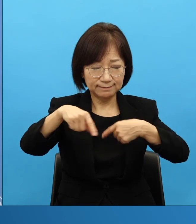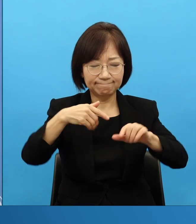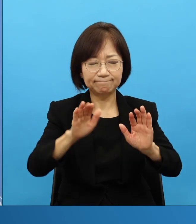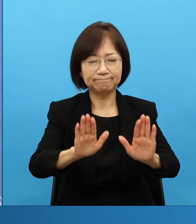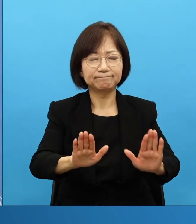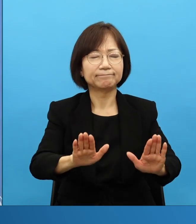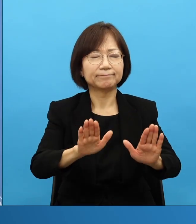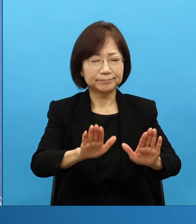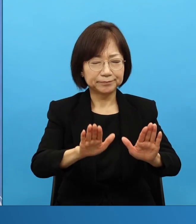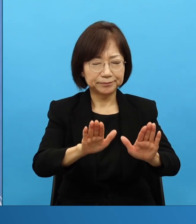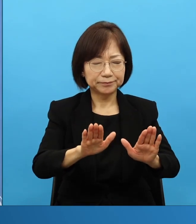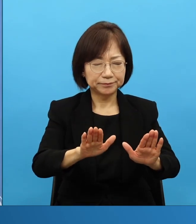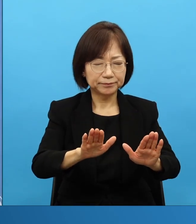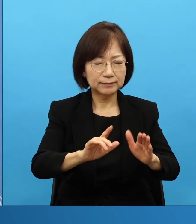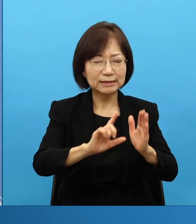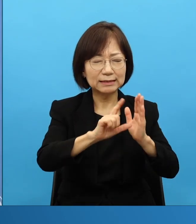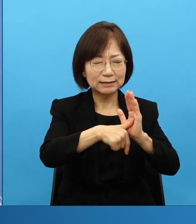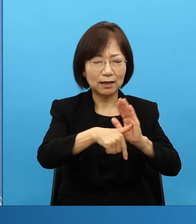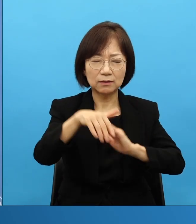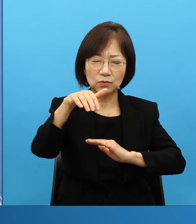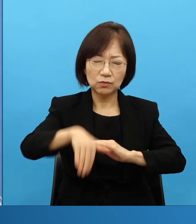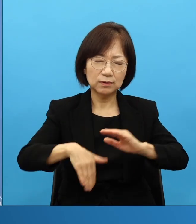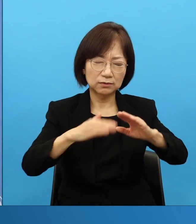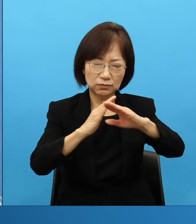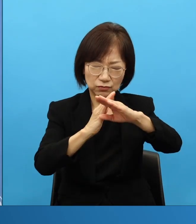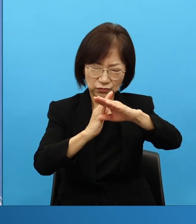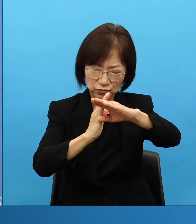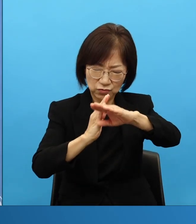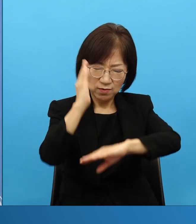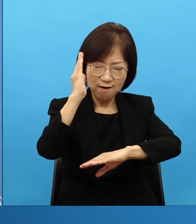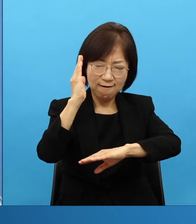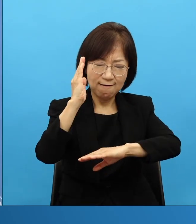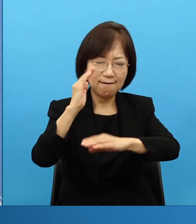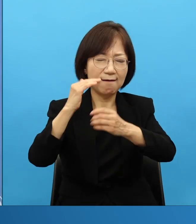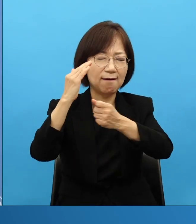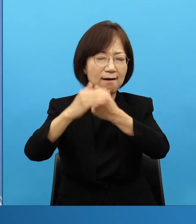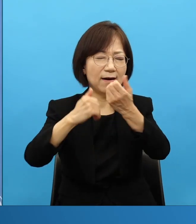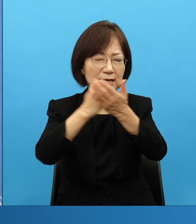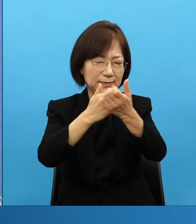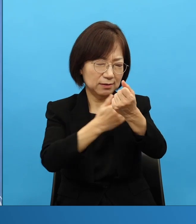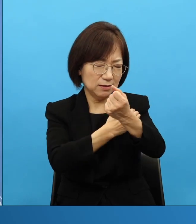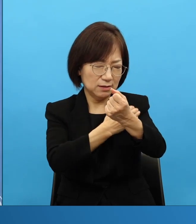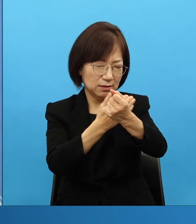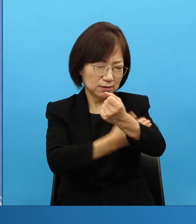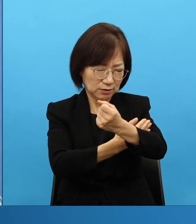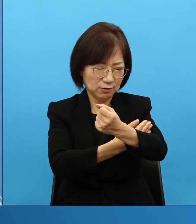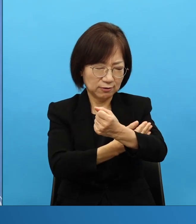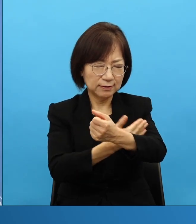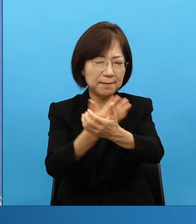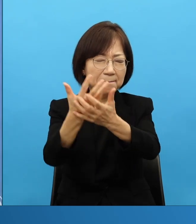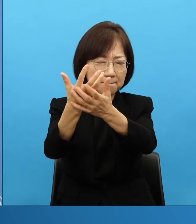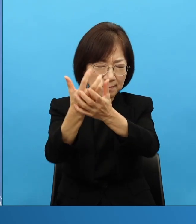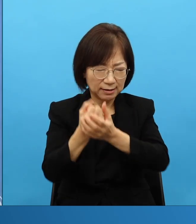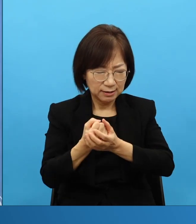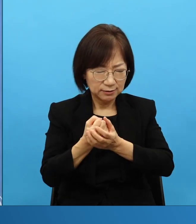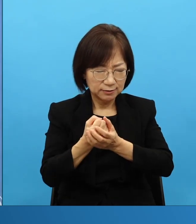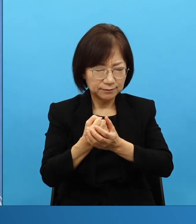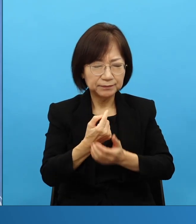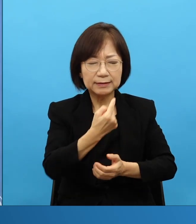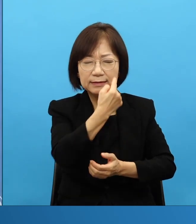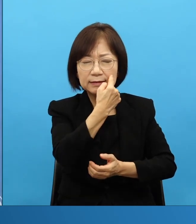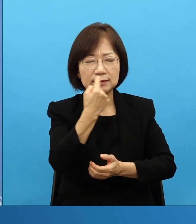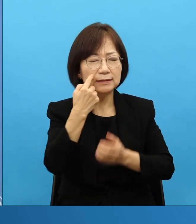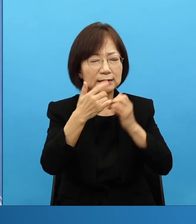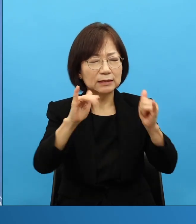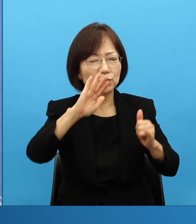오늘 시공간 초월하는 하나님의 능력으로 증인이 될 하나님의 사람들을 위해 upon the